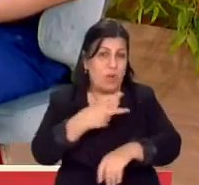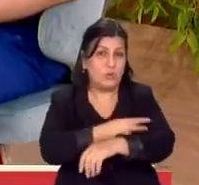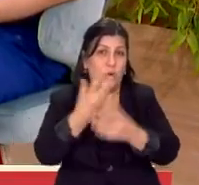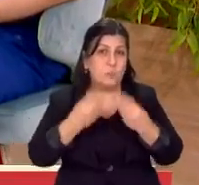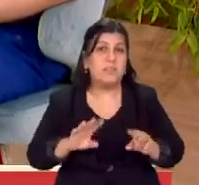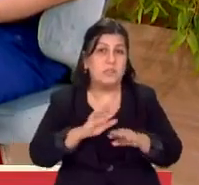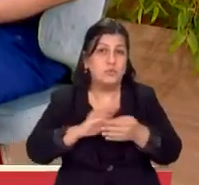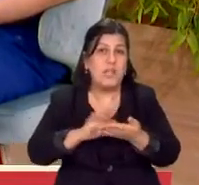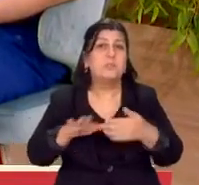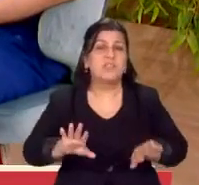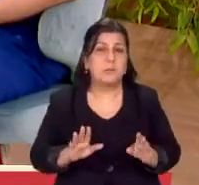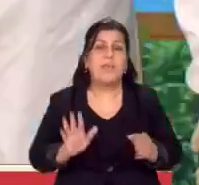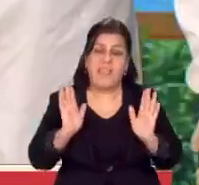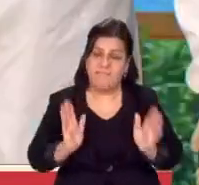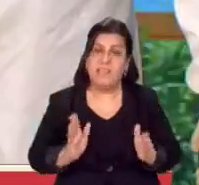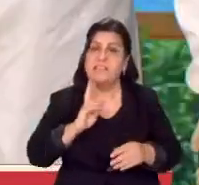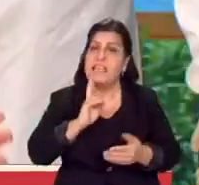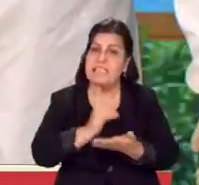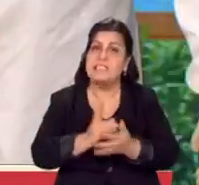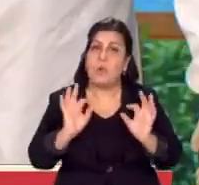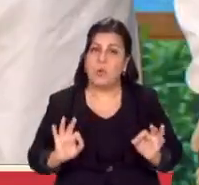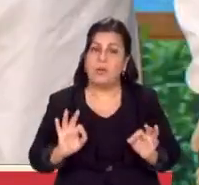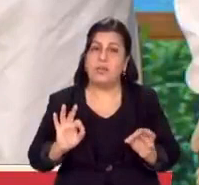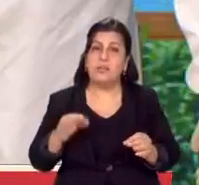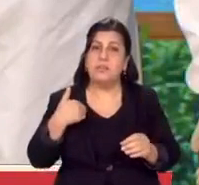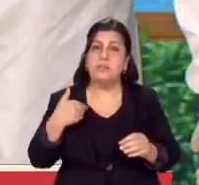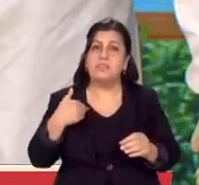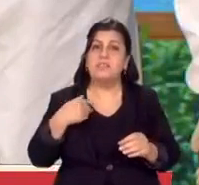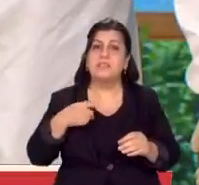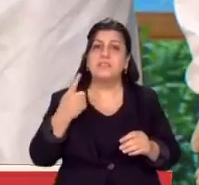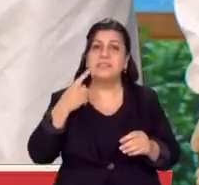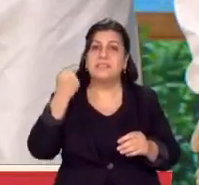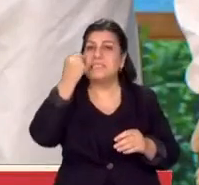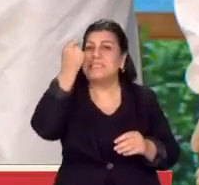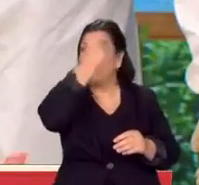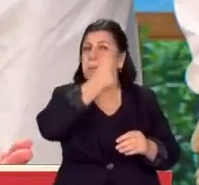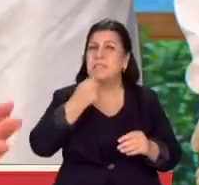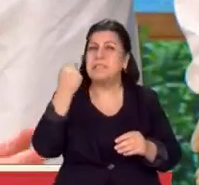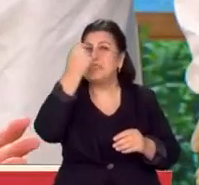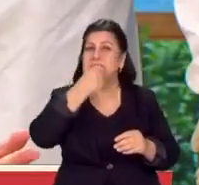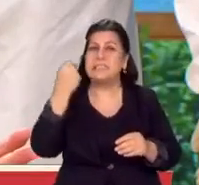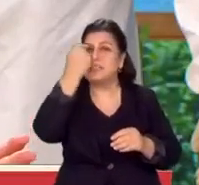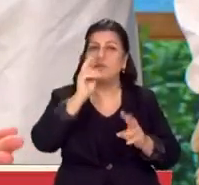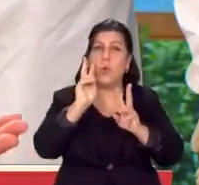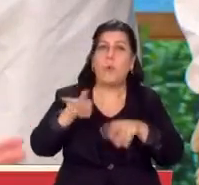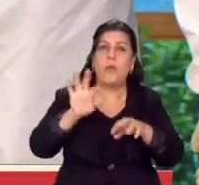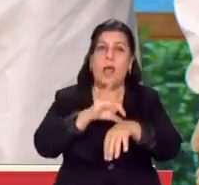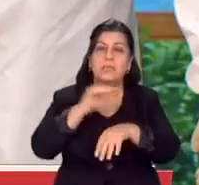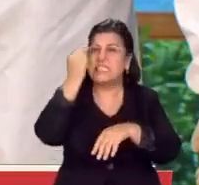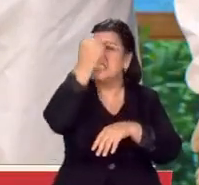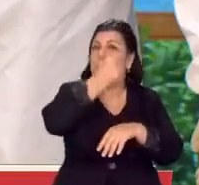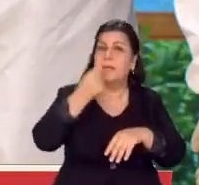olunca galiba Kesinlikle öyle E biz nasıl su çiçeğine az görüyoruz kızımı görmüyoruz neredeyse hani